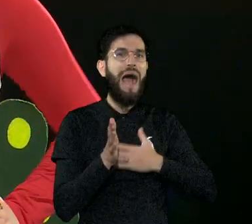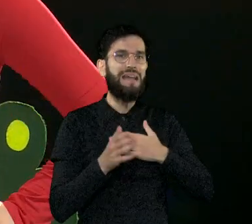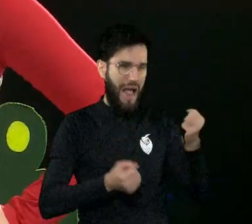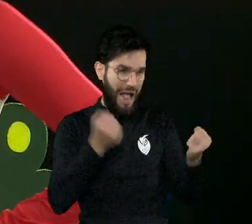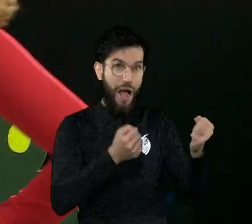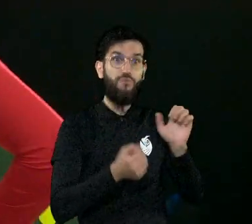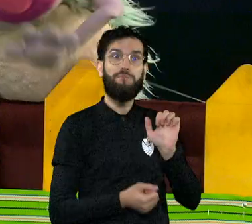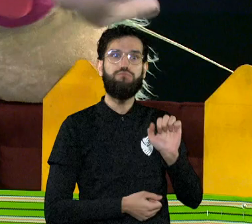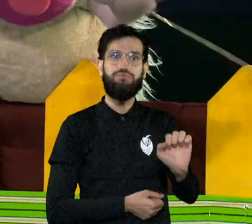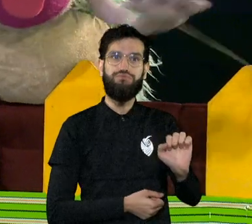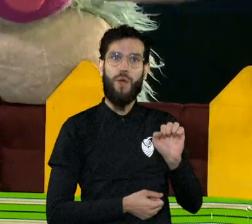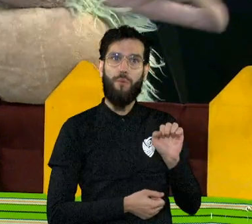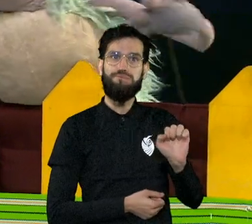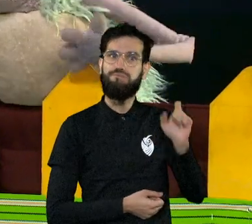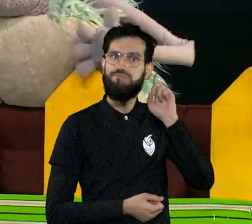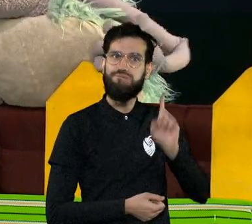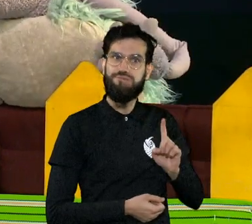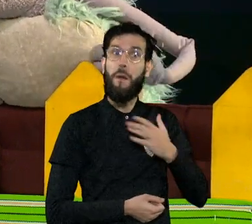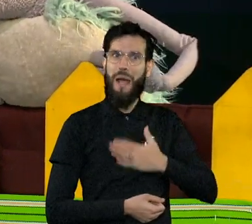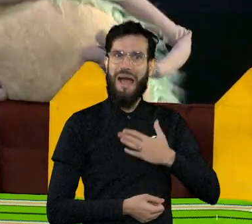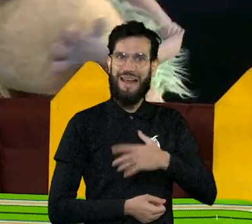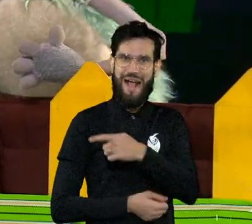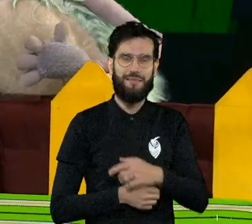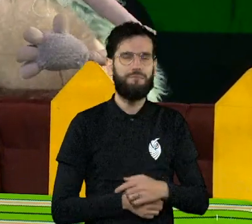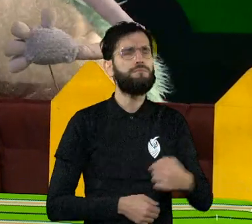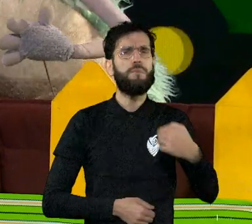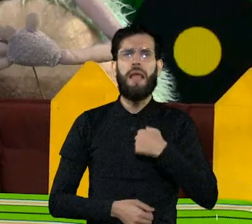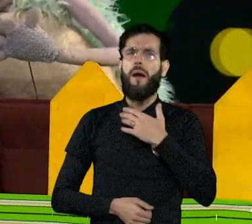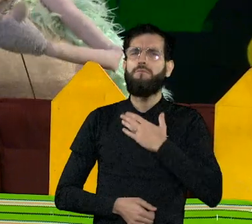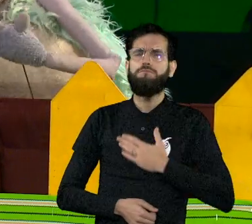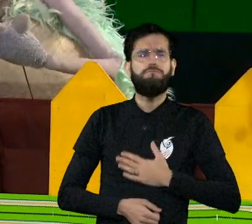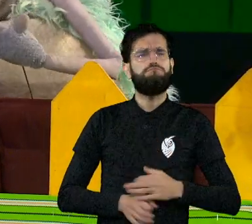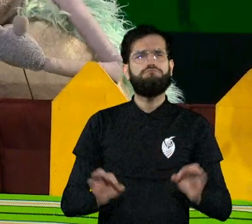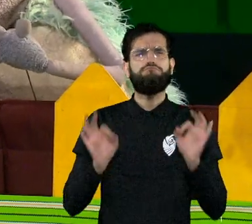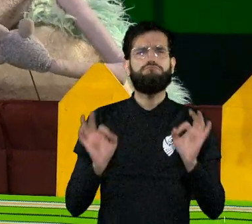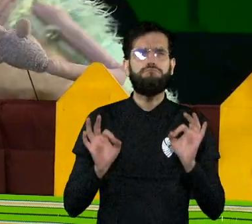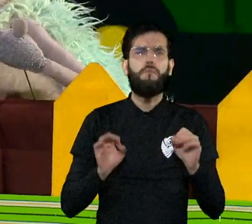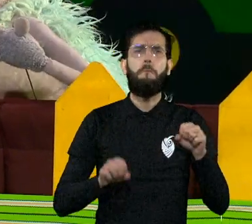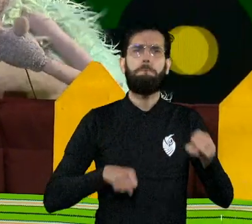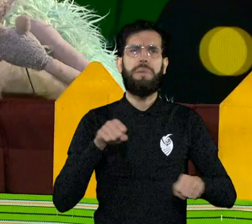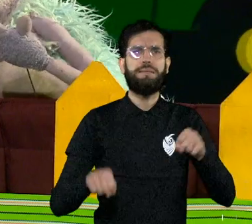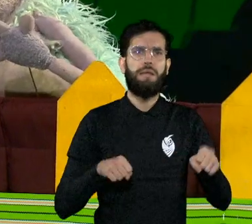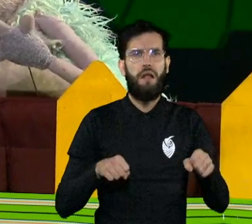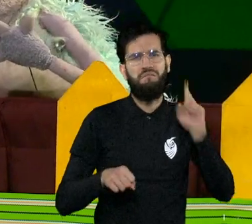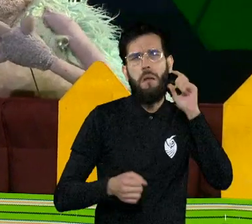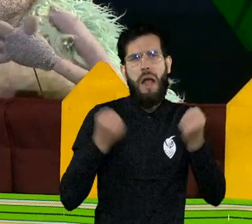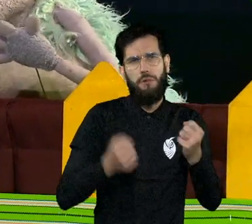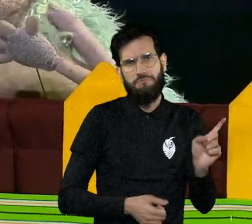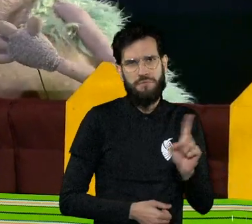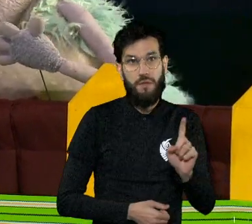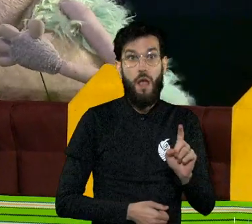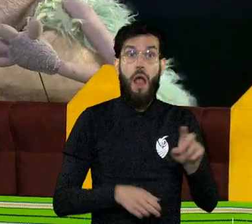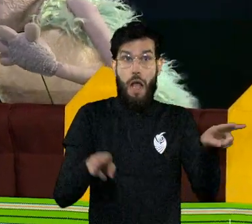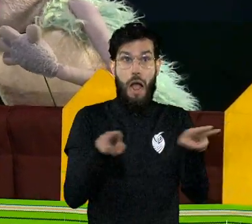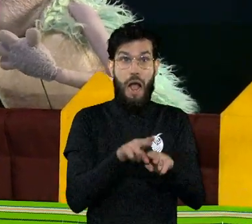Tutut! No, ja mám najradšej môj bicykel. To síce nie je auto, ale tiež má